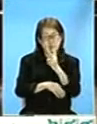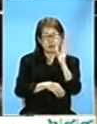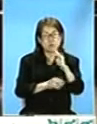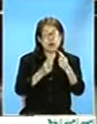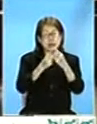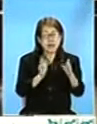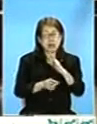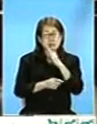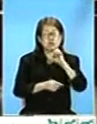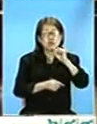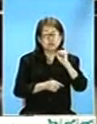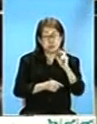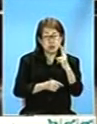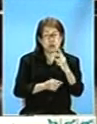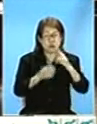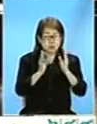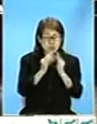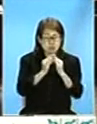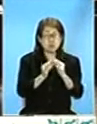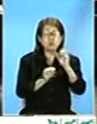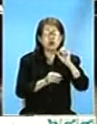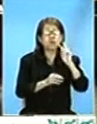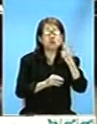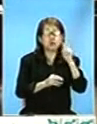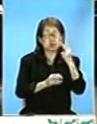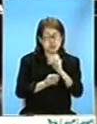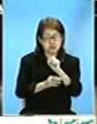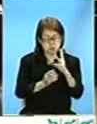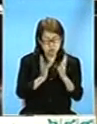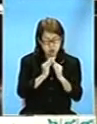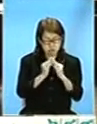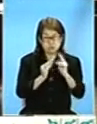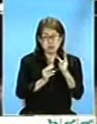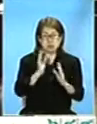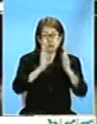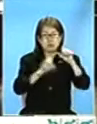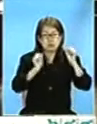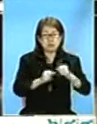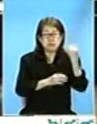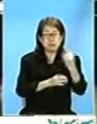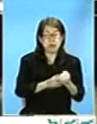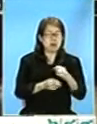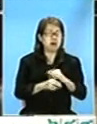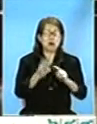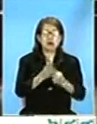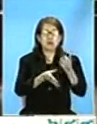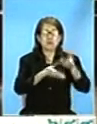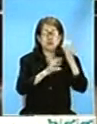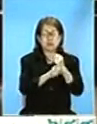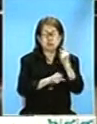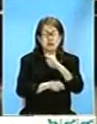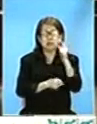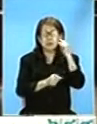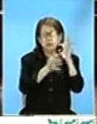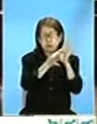2เสียงไม่เอกฉันท์ก็ต้องเริ่มกระบวนการสรรหาใหม่ฉะนั้นท่านไม่ต้องห่วงนะครับว่าวุฒิสมา